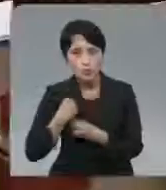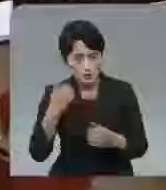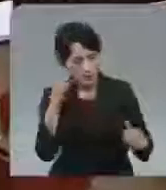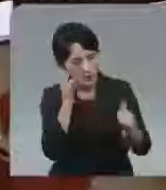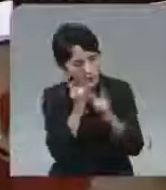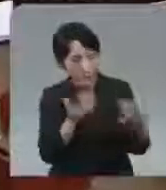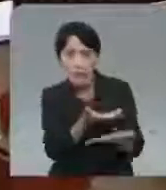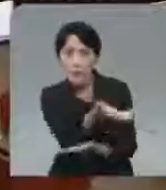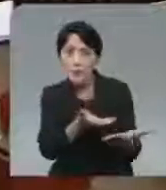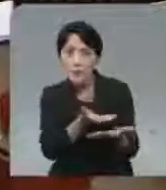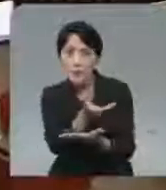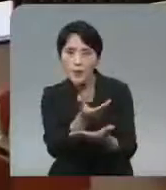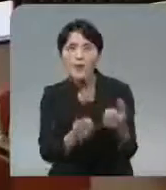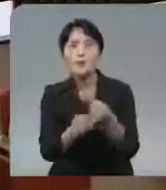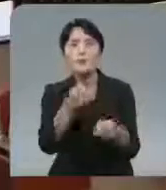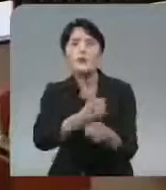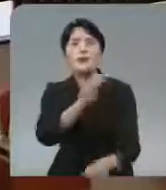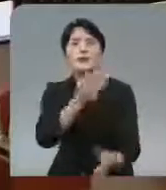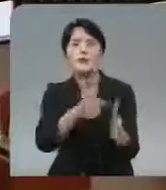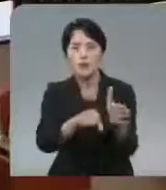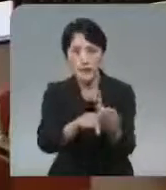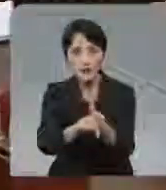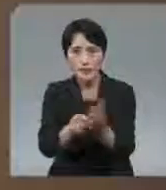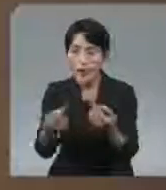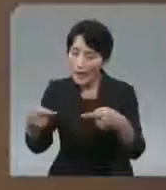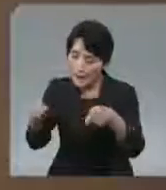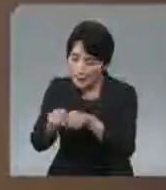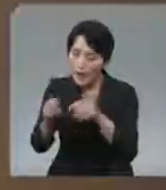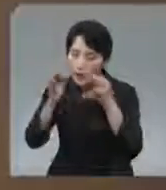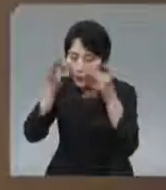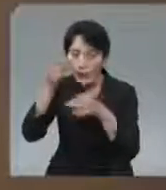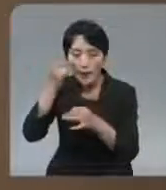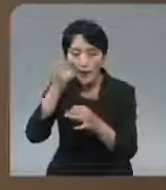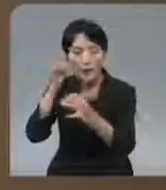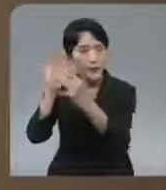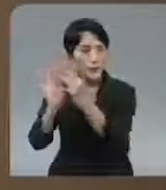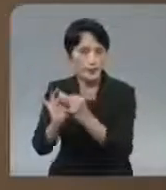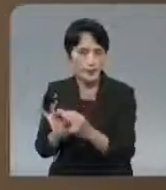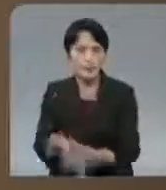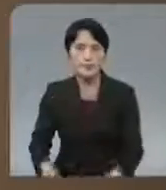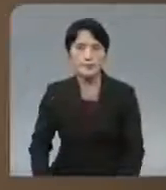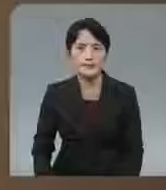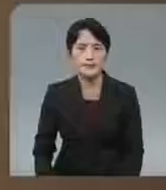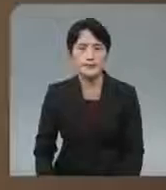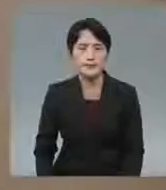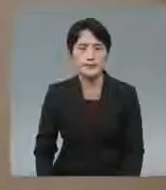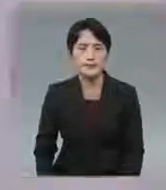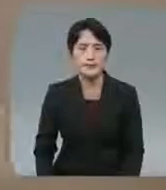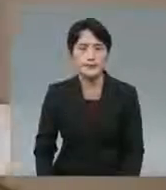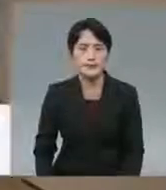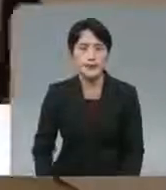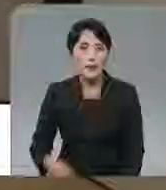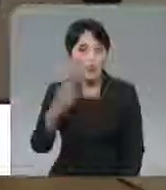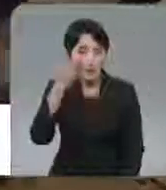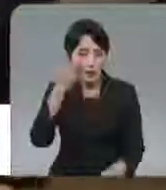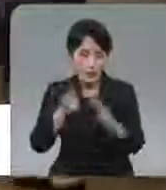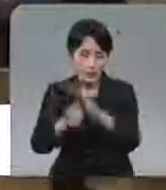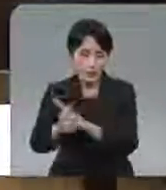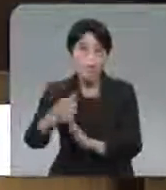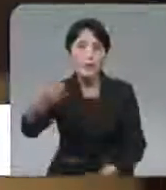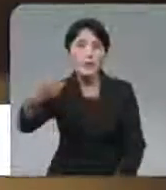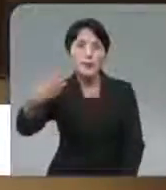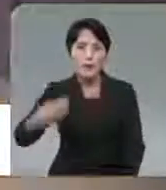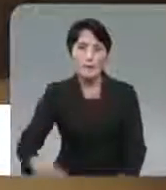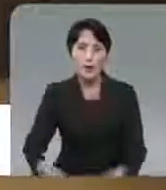phủ sôi trong tất cả các vấn đề liên quan đến Bình Nhưỡng quan chức hai nước đồng quan điểm trong việc nỗ lực hợp tác để quản lý ổn định tình hình